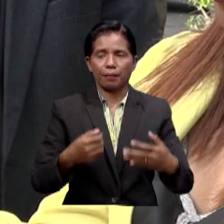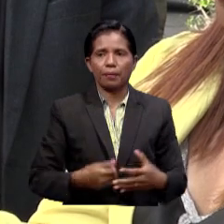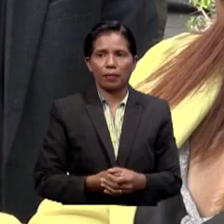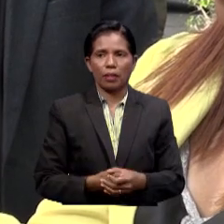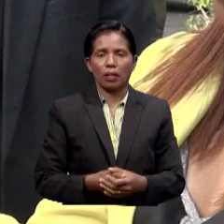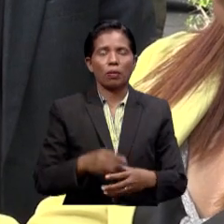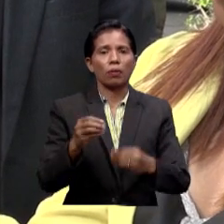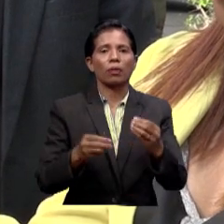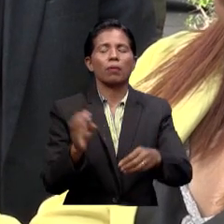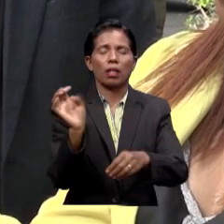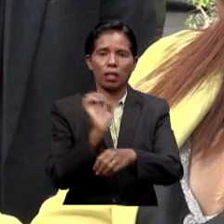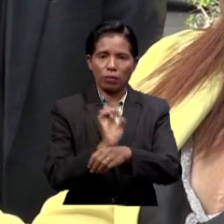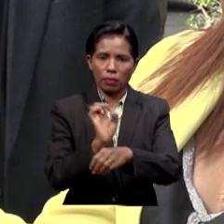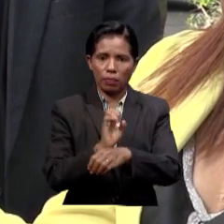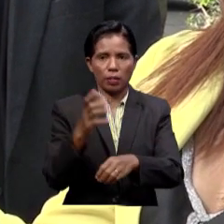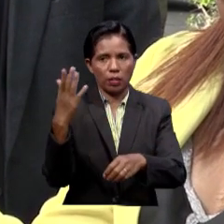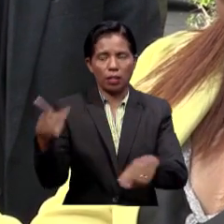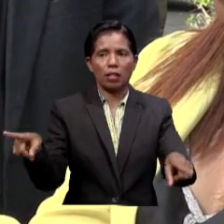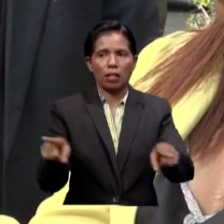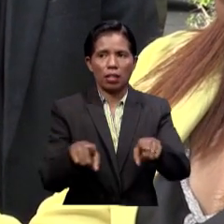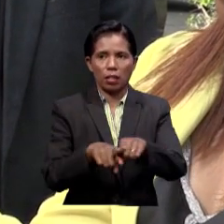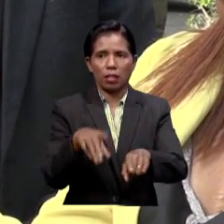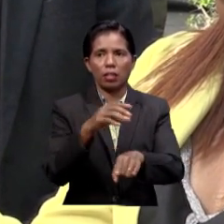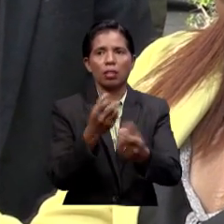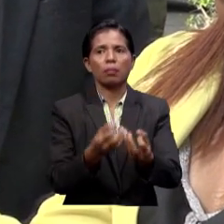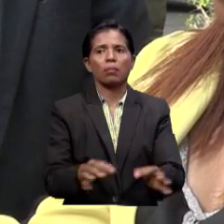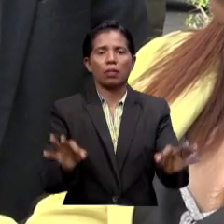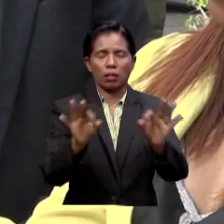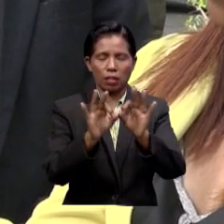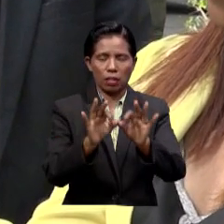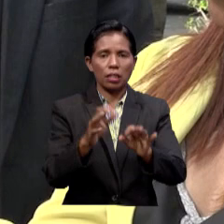kawasan ekonomi perbatasan ini menjadi salah satu prioritas sejak tahun lalu.